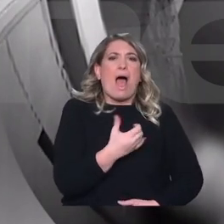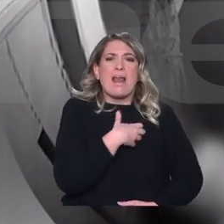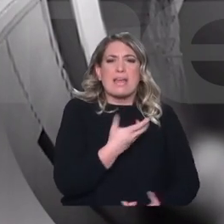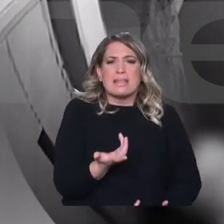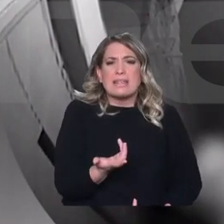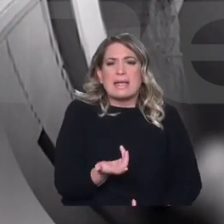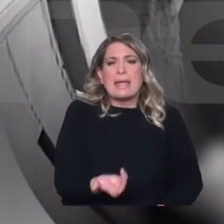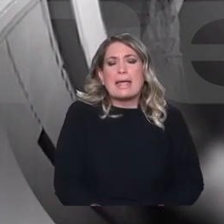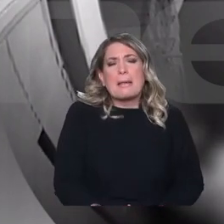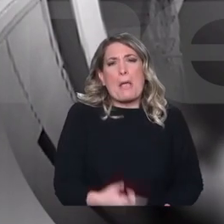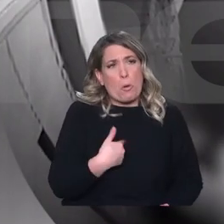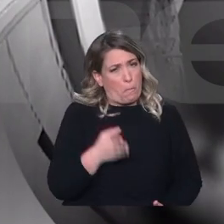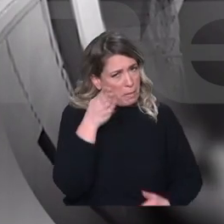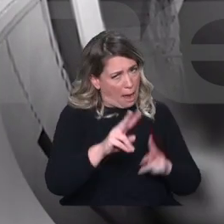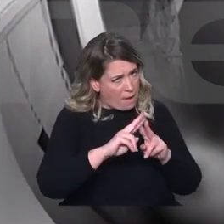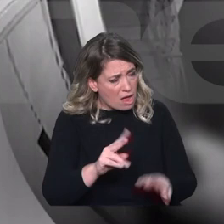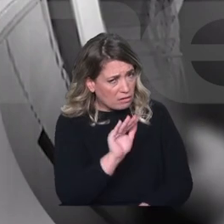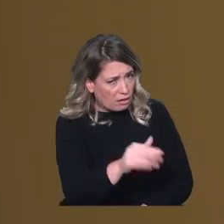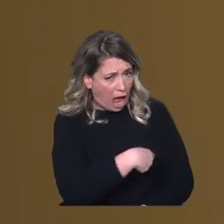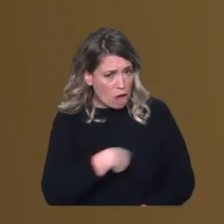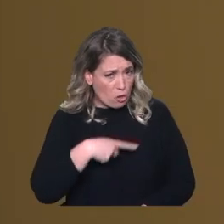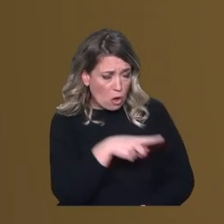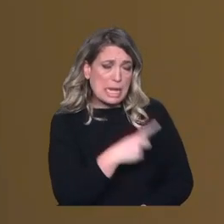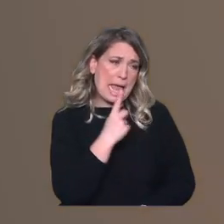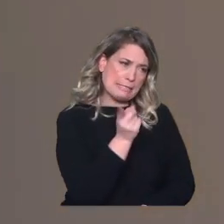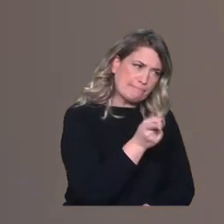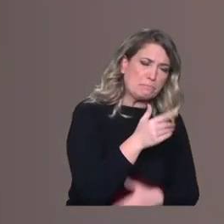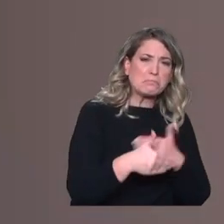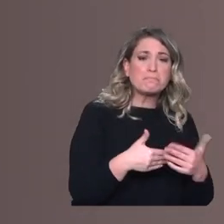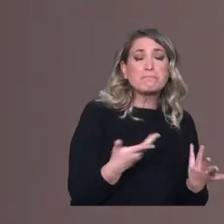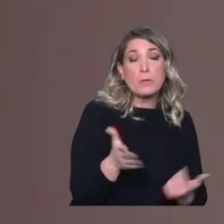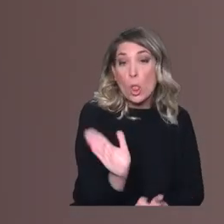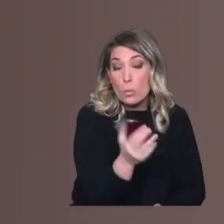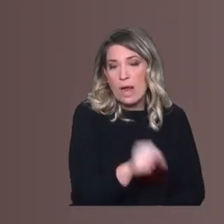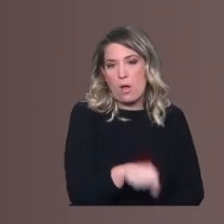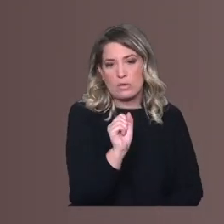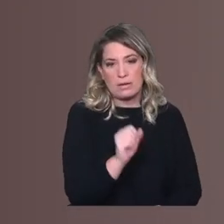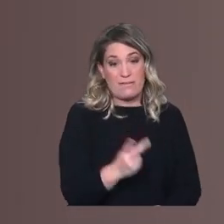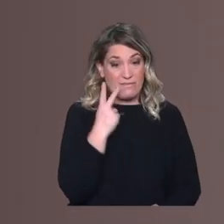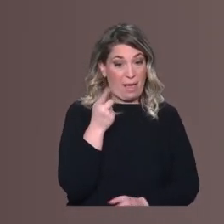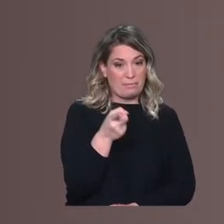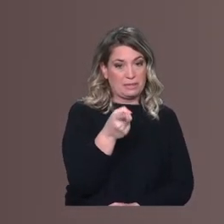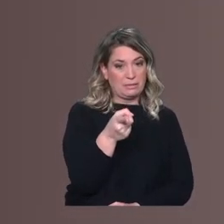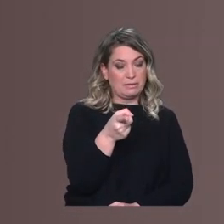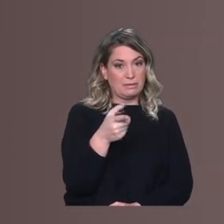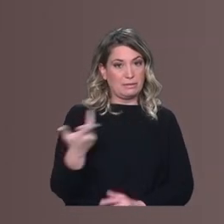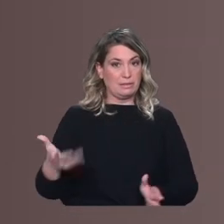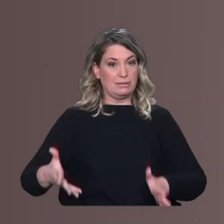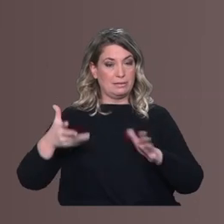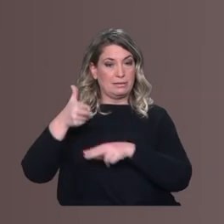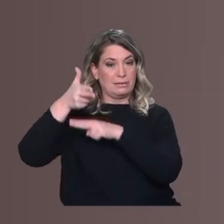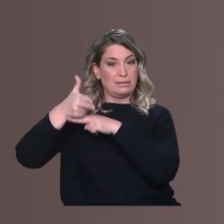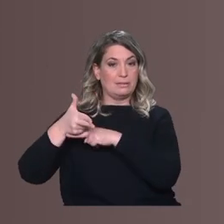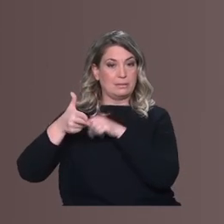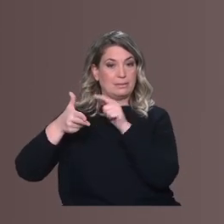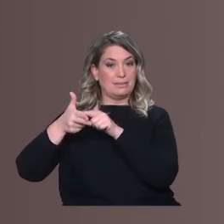ότι θα κάνει κάποιες συστάσεις ή το μυαλό του και αυτού νου κάπου. Κάμερα ασφαλείας έχει πιάσει στα πράσα διανομέα σε κτίριο στο Beverly